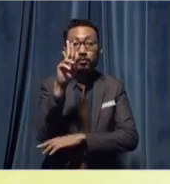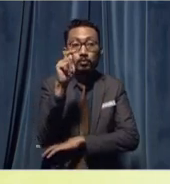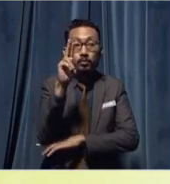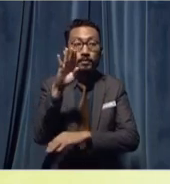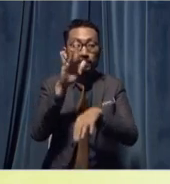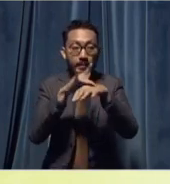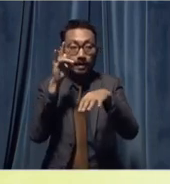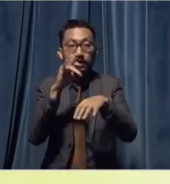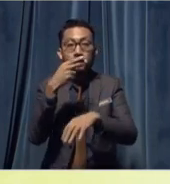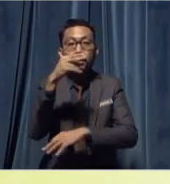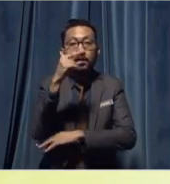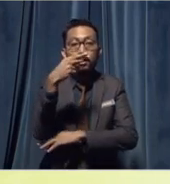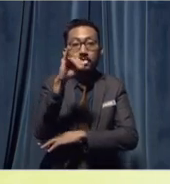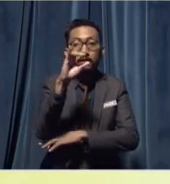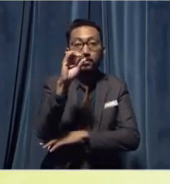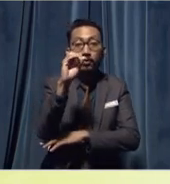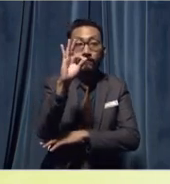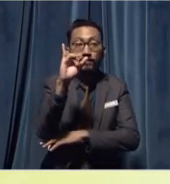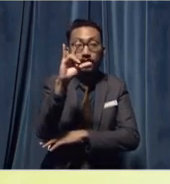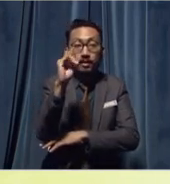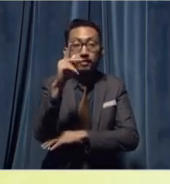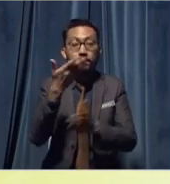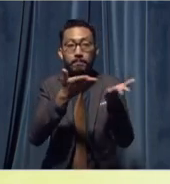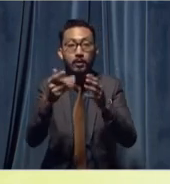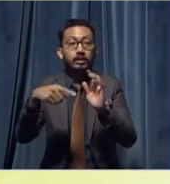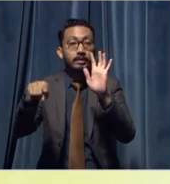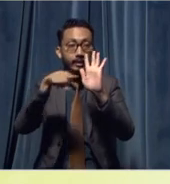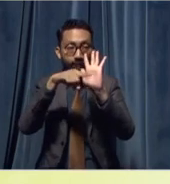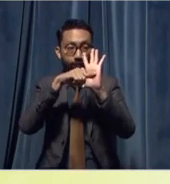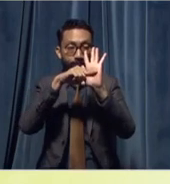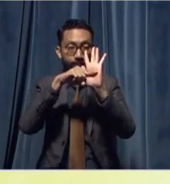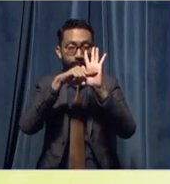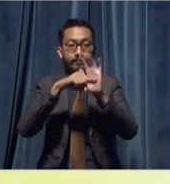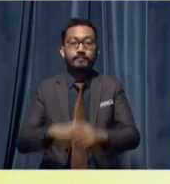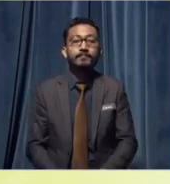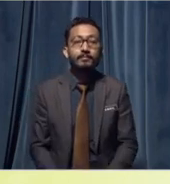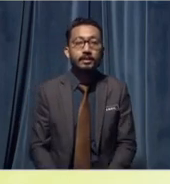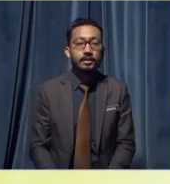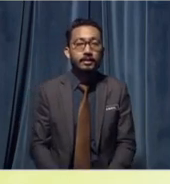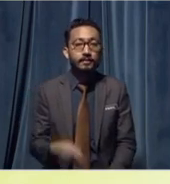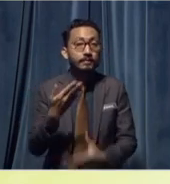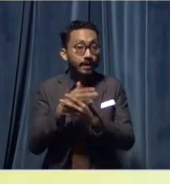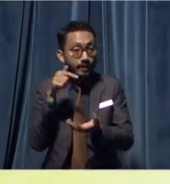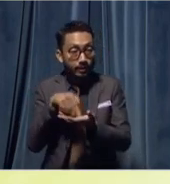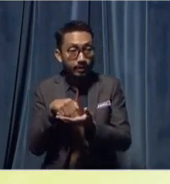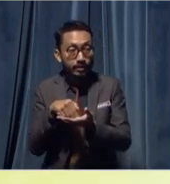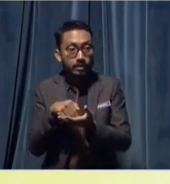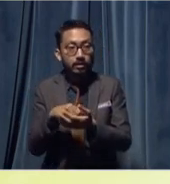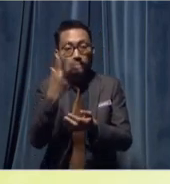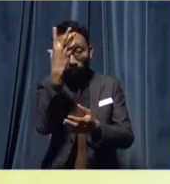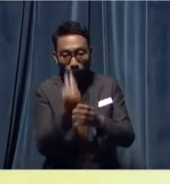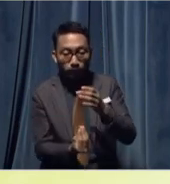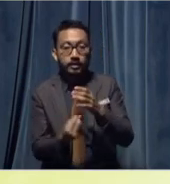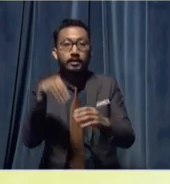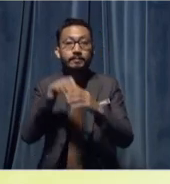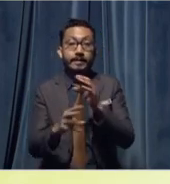dipanggil bahagian hidrofilik yang membawa cas negatif. Bahagian ini larut